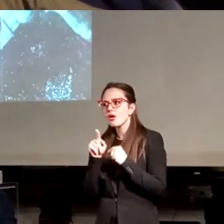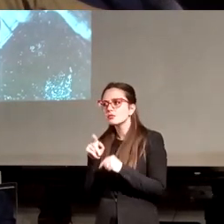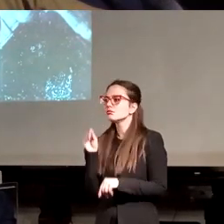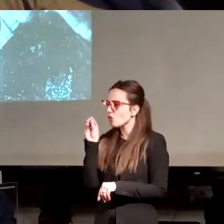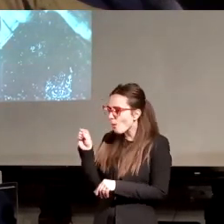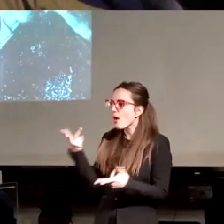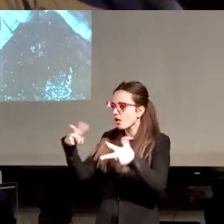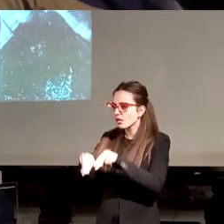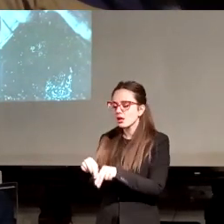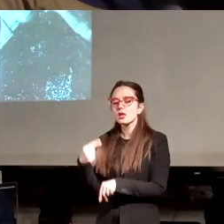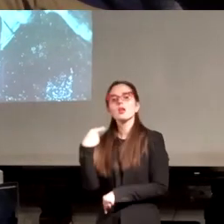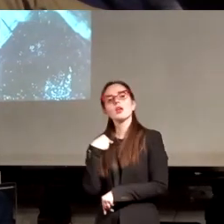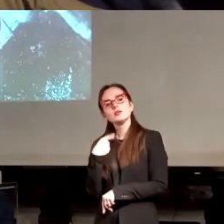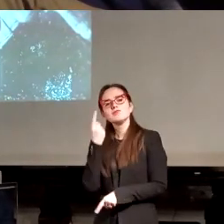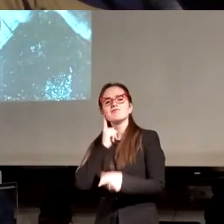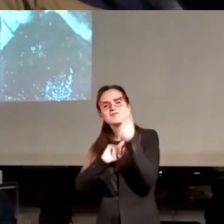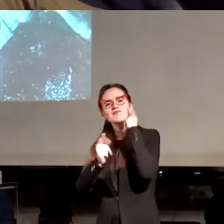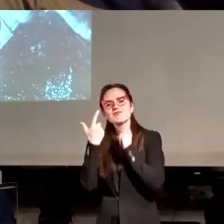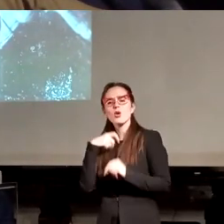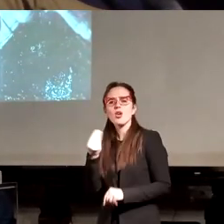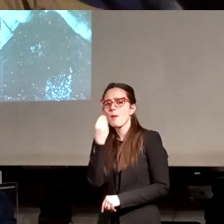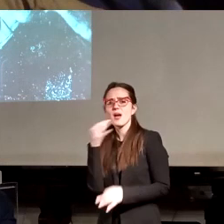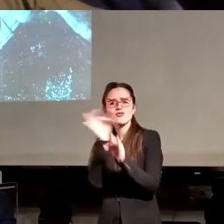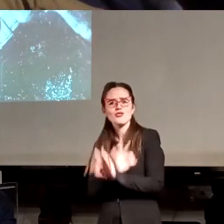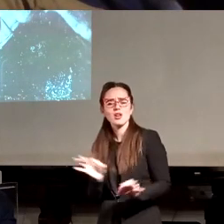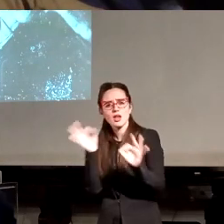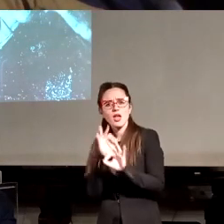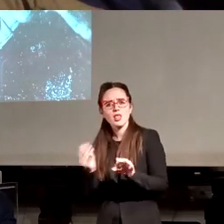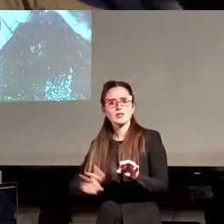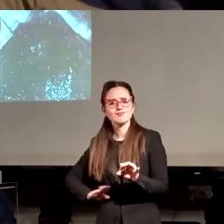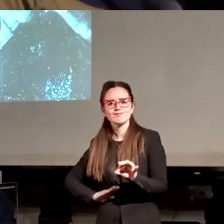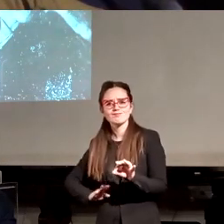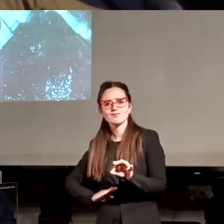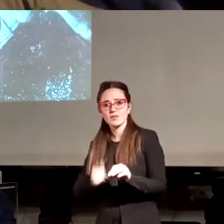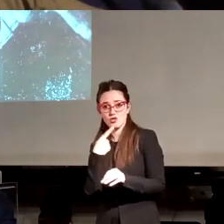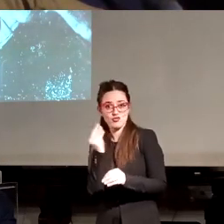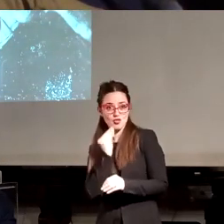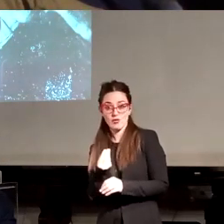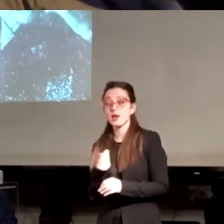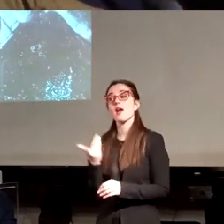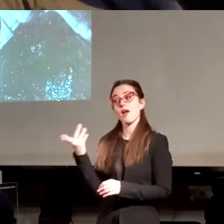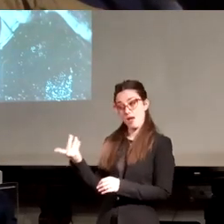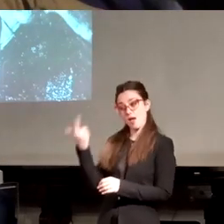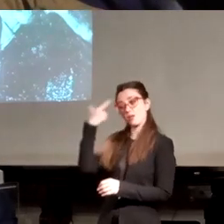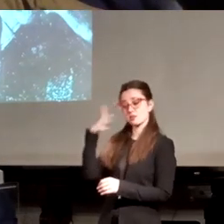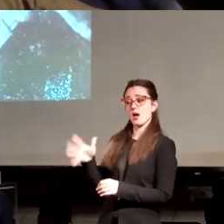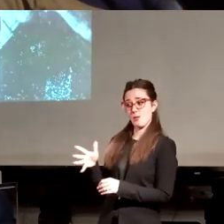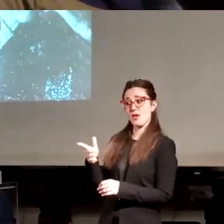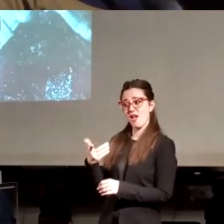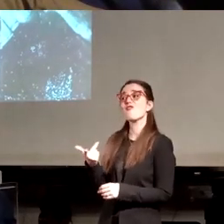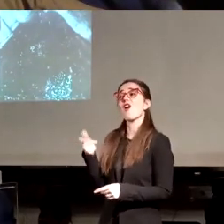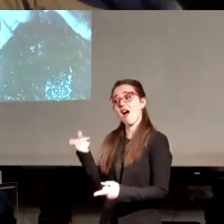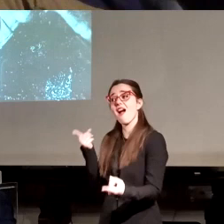l'uomo bianco perché non ho nulla da mangiare disse il giovane e sapevo che ci saremmo